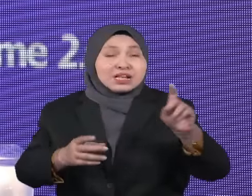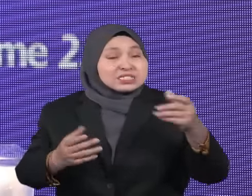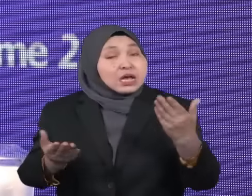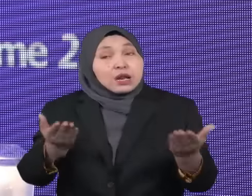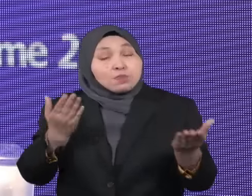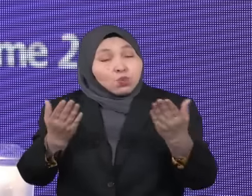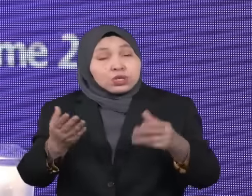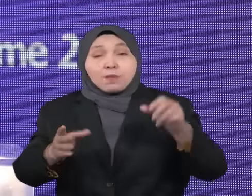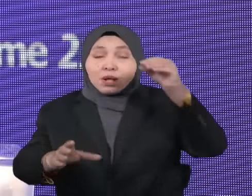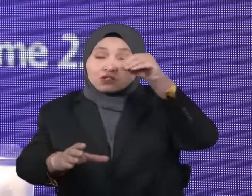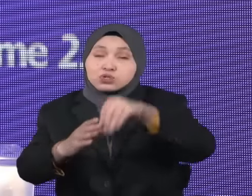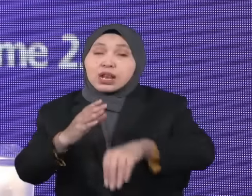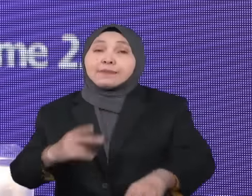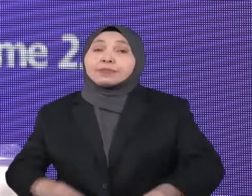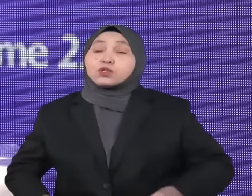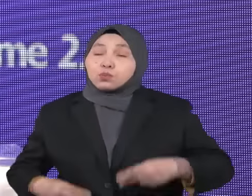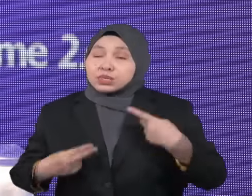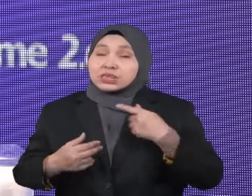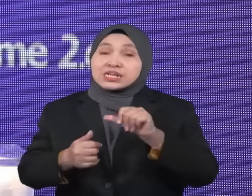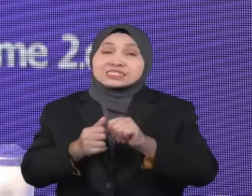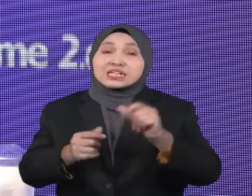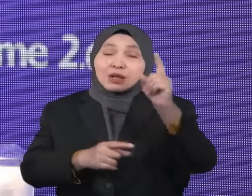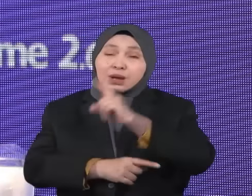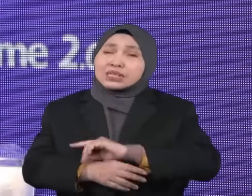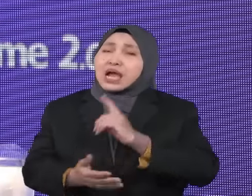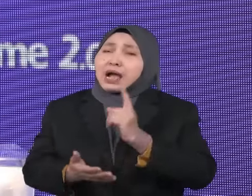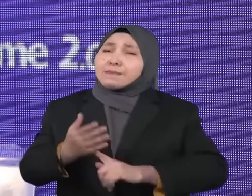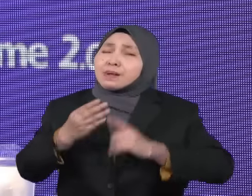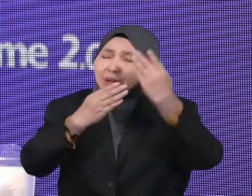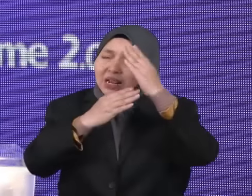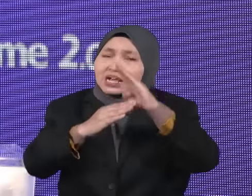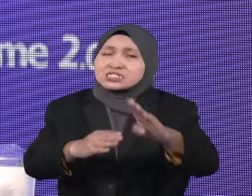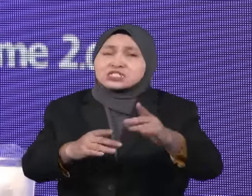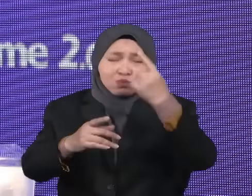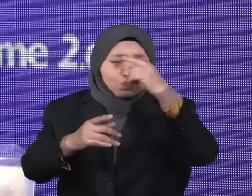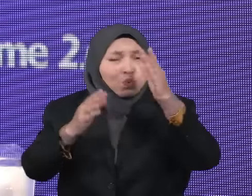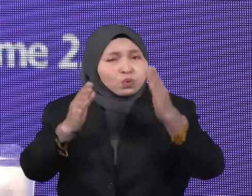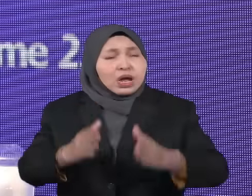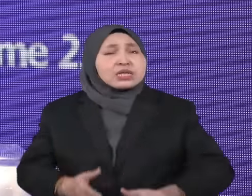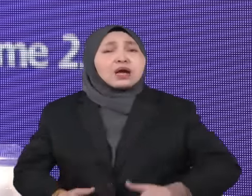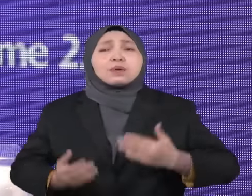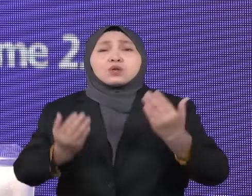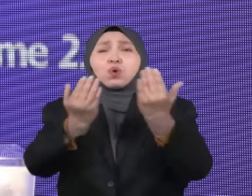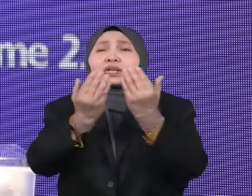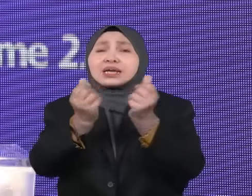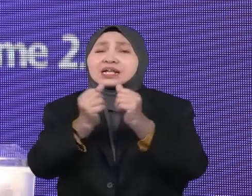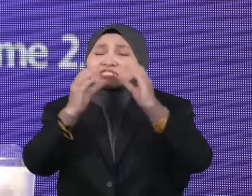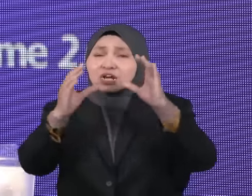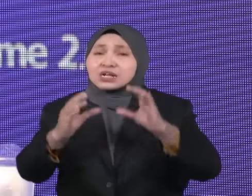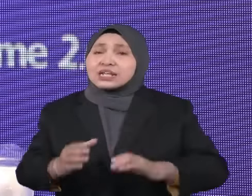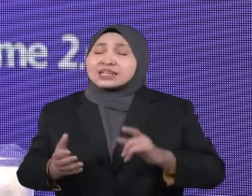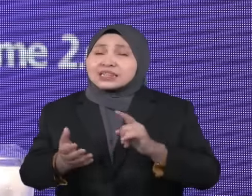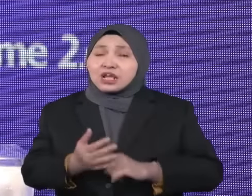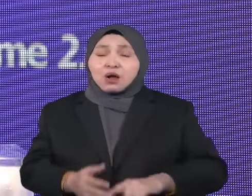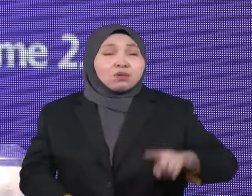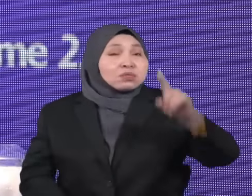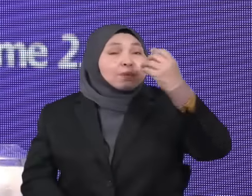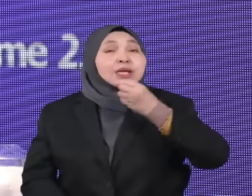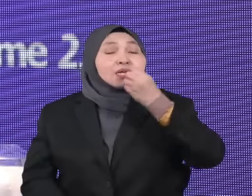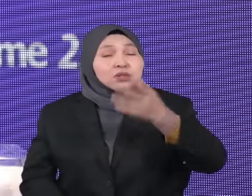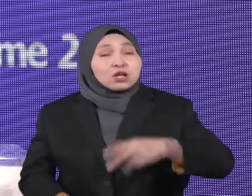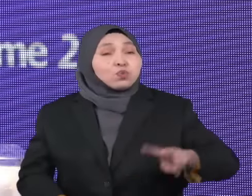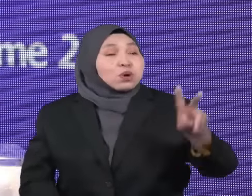menerpa dalam kehidupan kita seharian. Apakah balasan bagi orang yang berdoa dengan kaedah ini? Allah nyatakan pada ayat 202